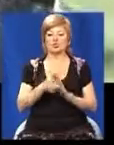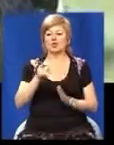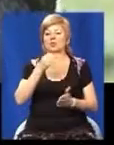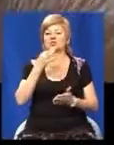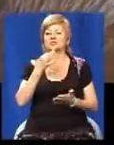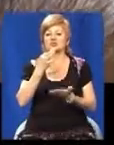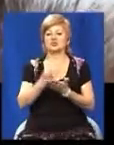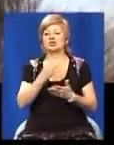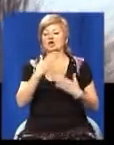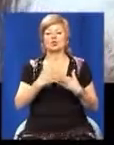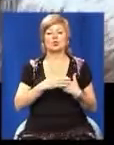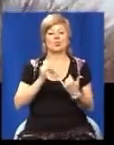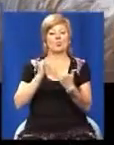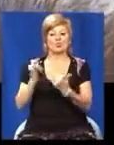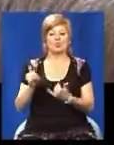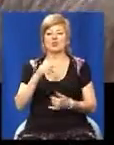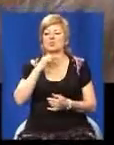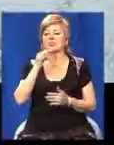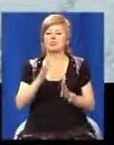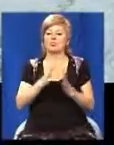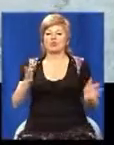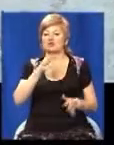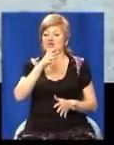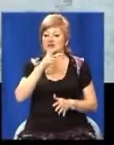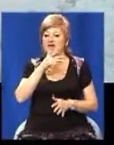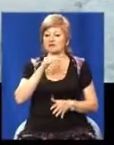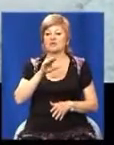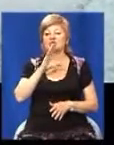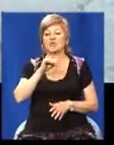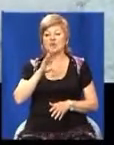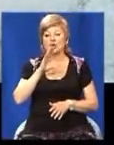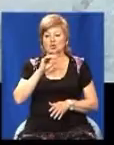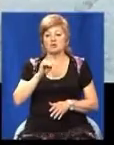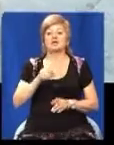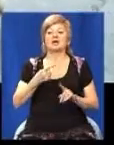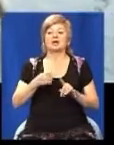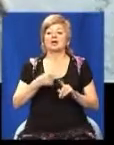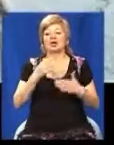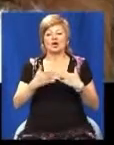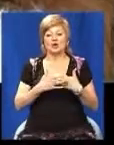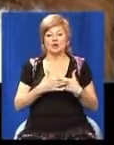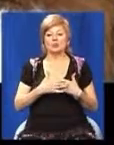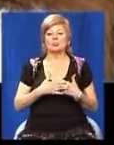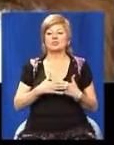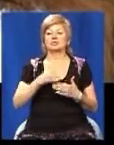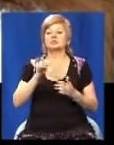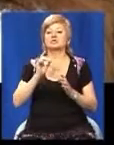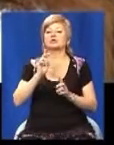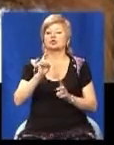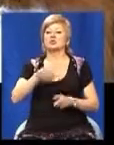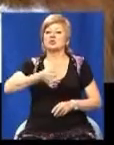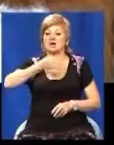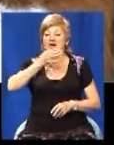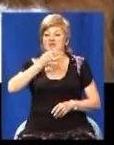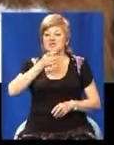любов'ю людині, що приділяє йому найбільше часу. Та пес може дарувати свою прихильність усім, хто йому до вподоби.